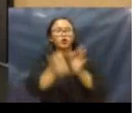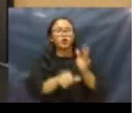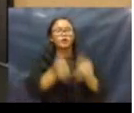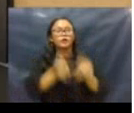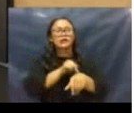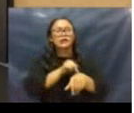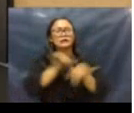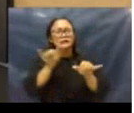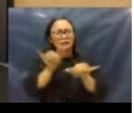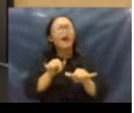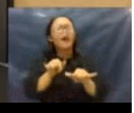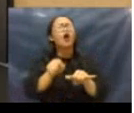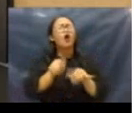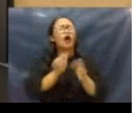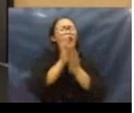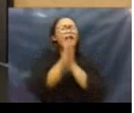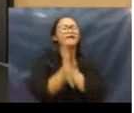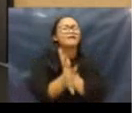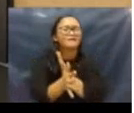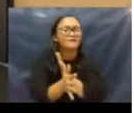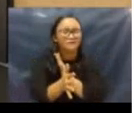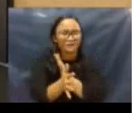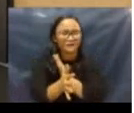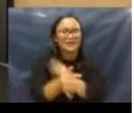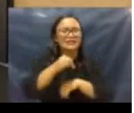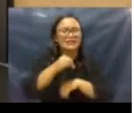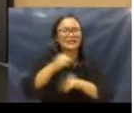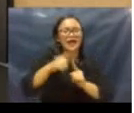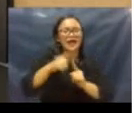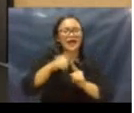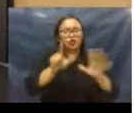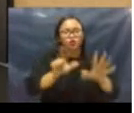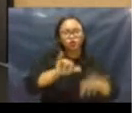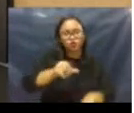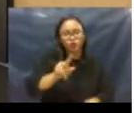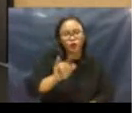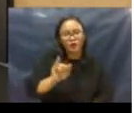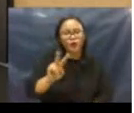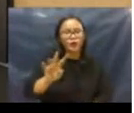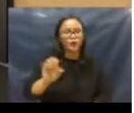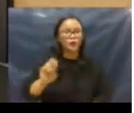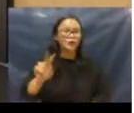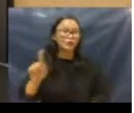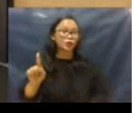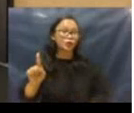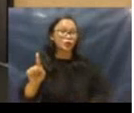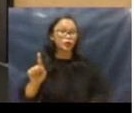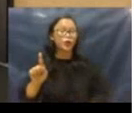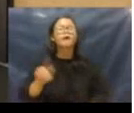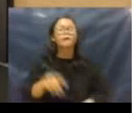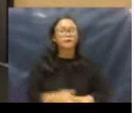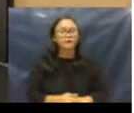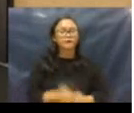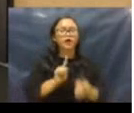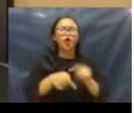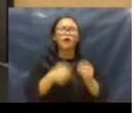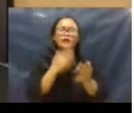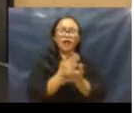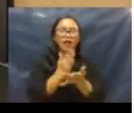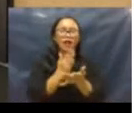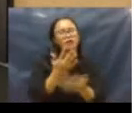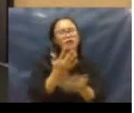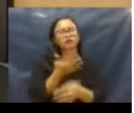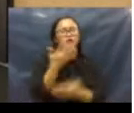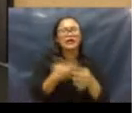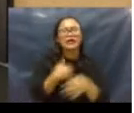live nih di tanggal 7 Juli 2021. Kalau telat atau telat, ya berarti itu hanya rekamannya, Bapak dan Ibu